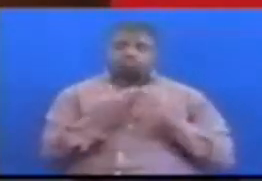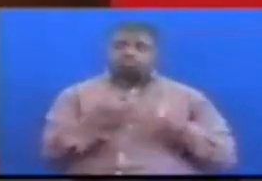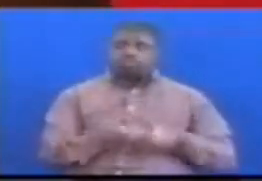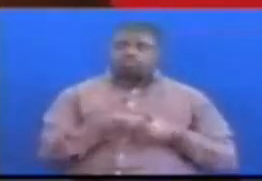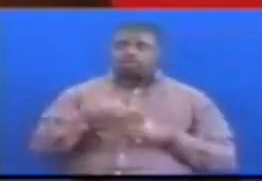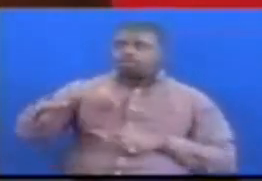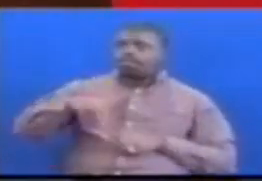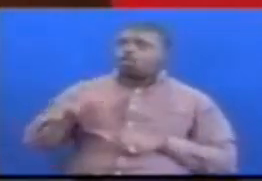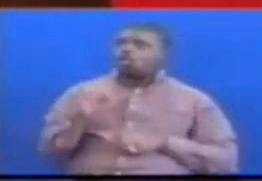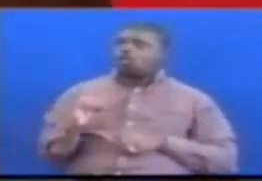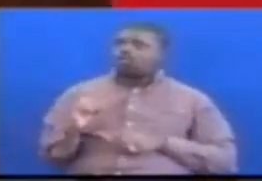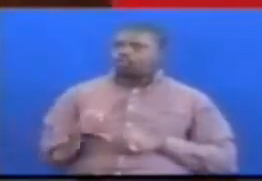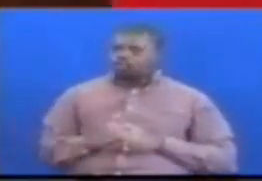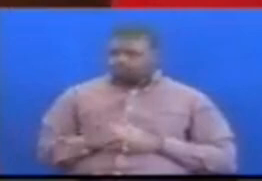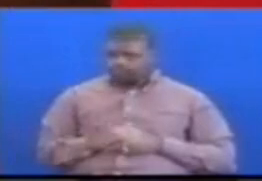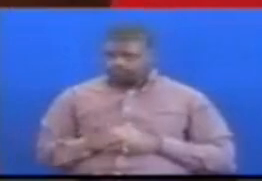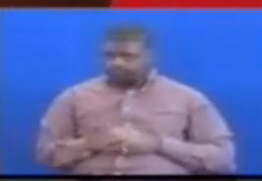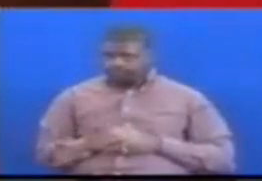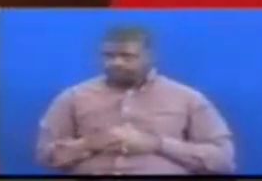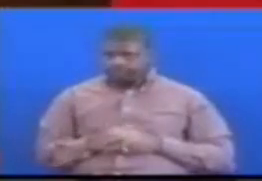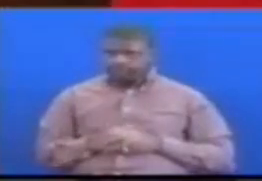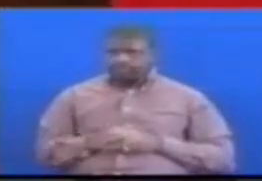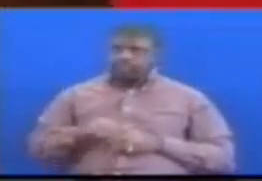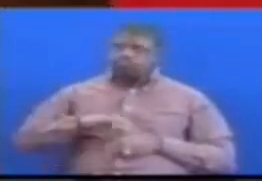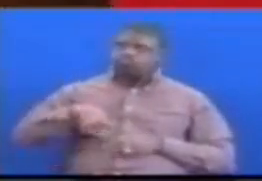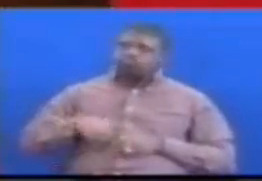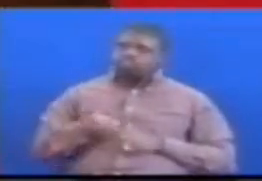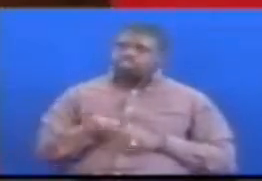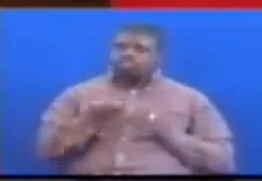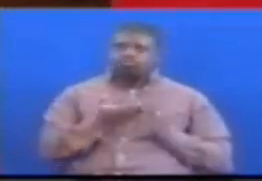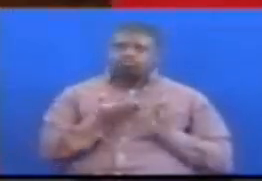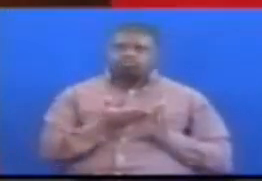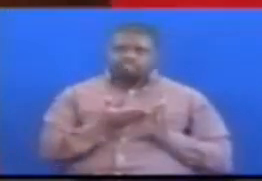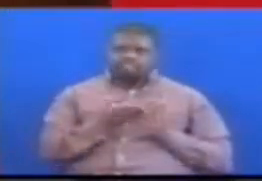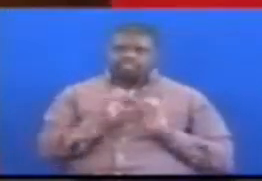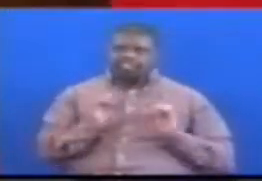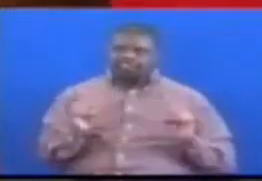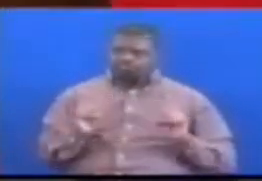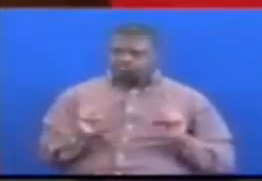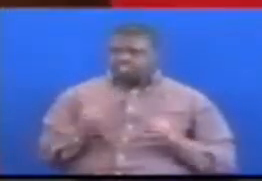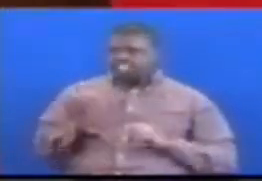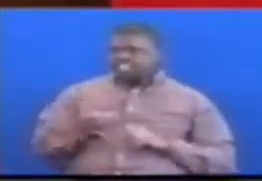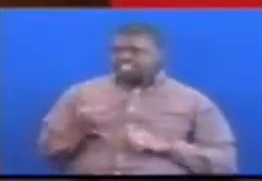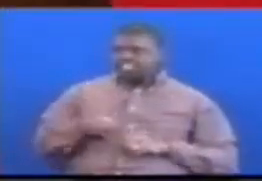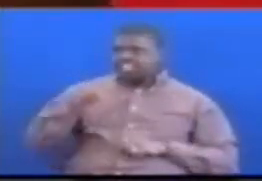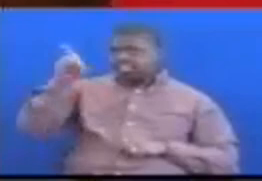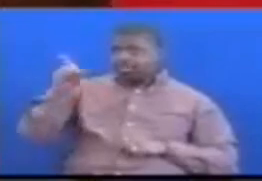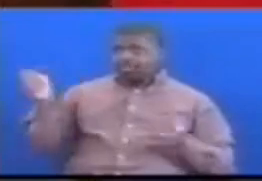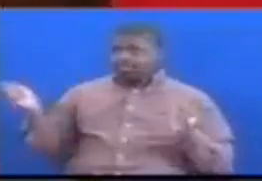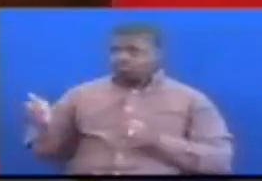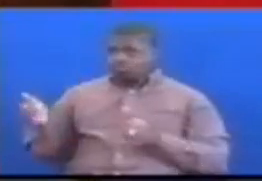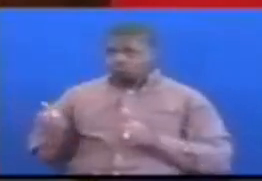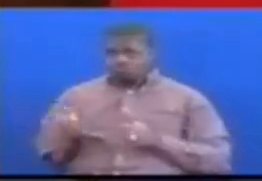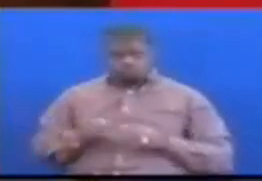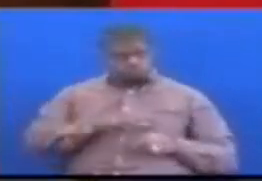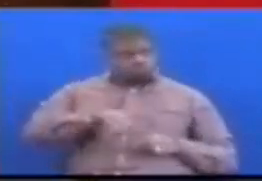Mo. Mheshimiwa Mwenyekiti, hata mwizi tu ambaye hajaenda shule, mwizi wa mifugo aliyeko kijijini, hawezi akaenda